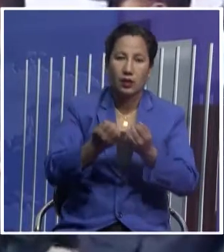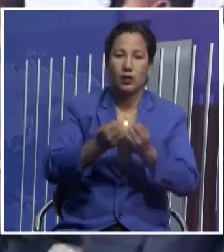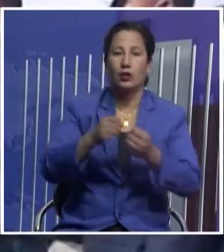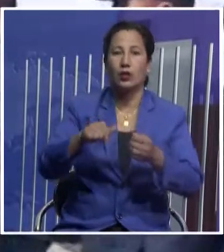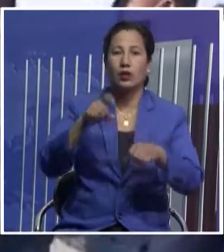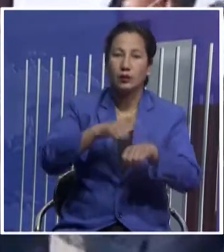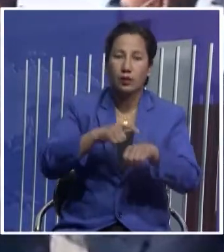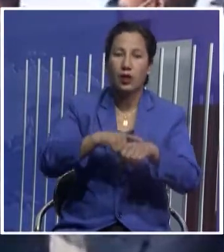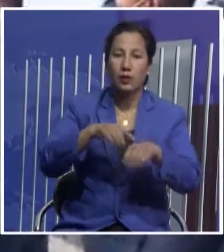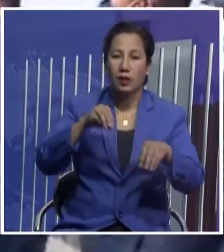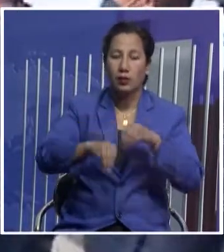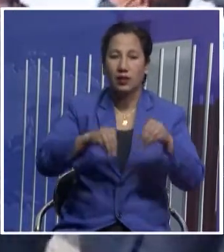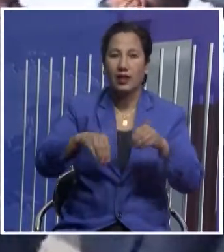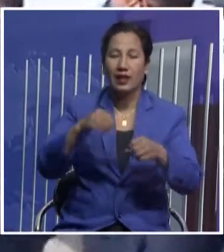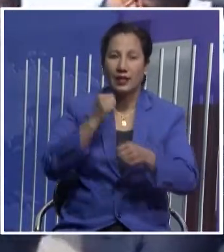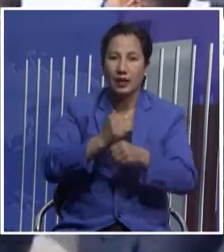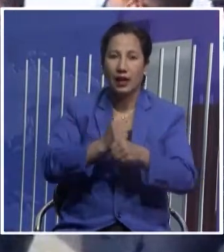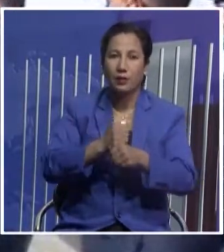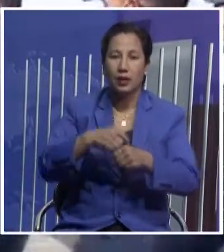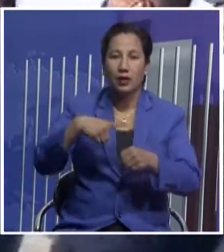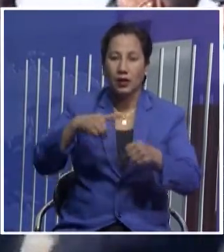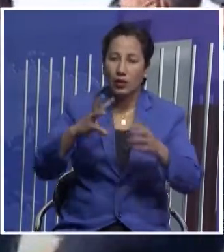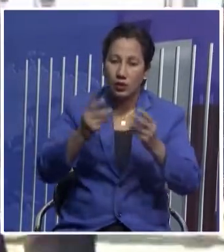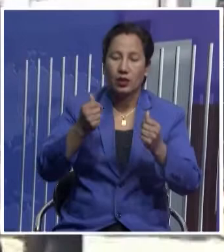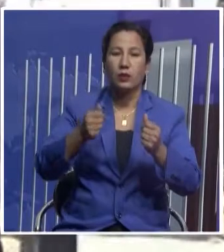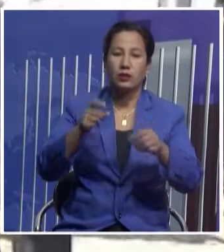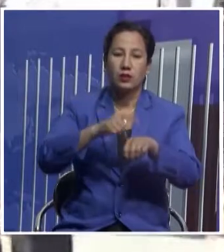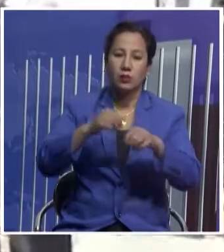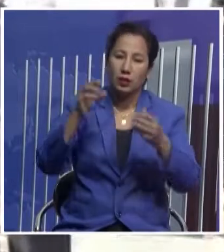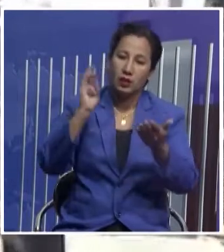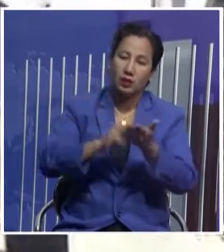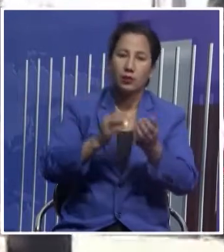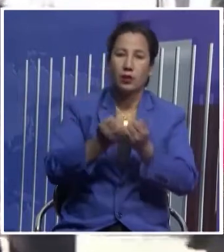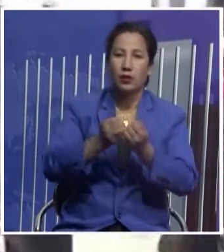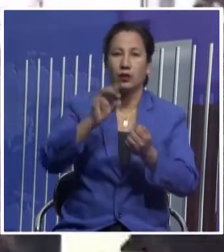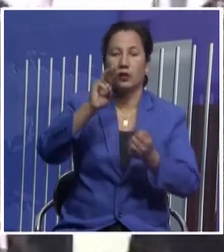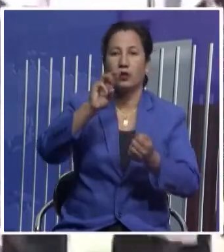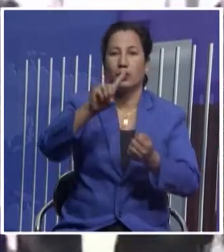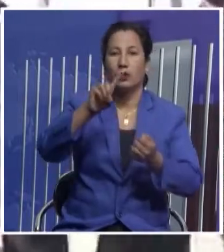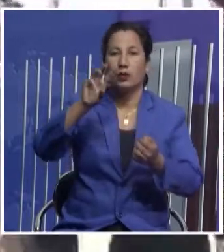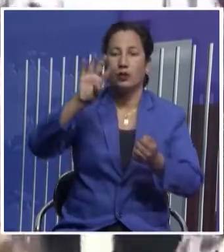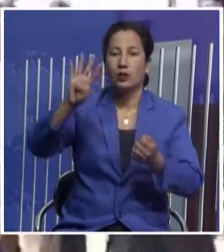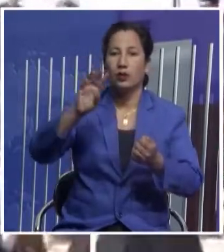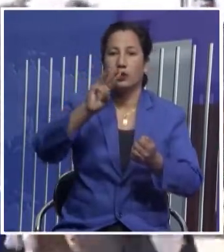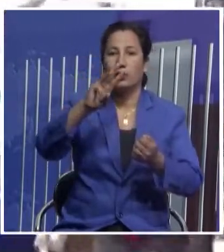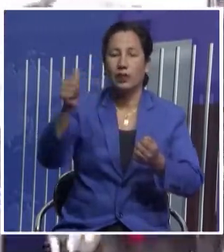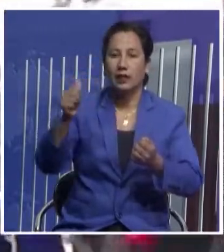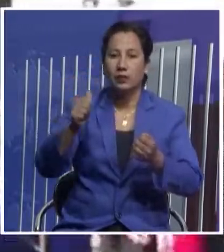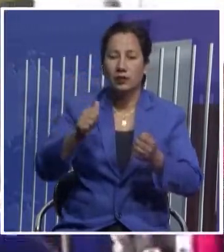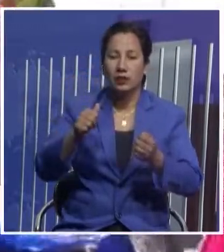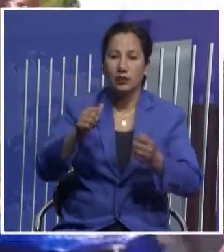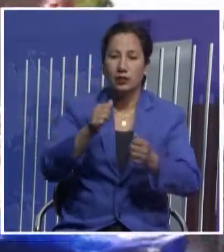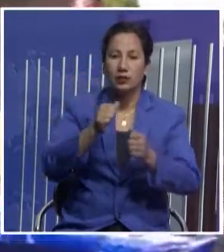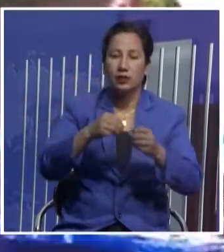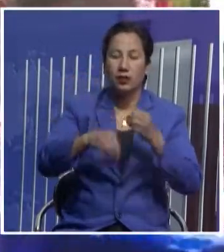सम्ममा मतदान प्रक्रिया नसकिएपछि समय थप गरिएको हो 14 महाधिवेशन अन्तर्गत नयाँ नेतृत्वका लागि